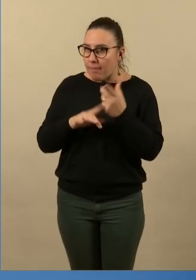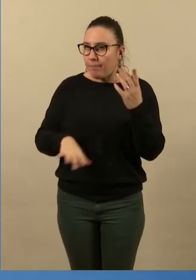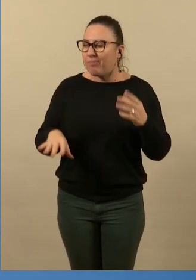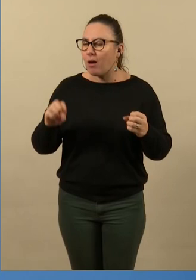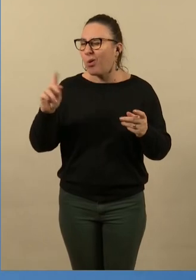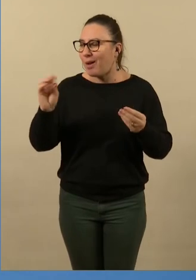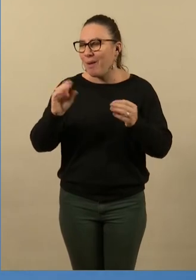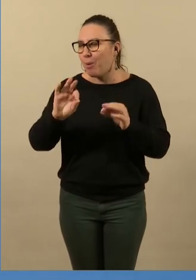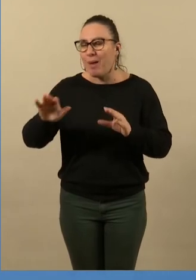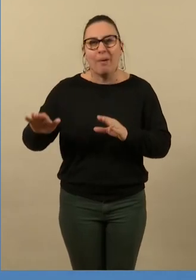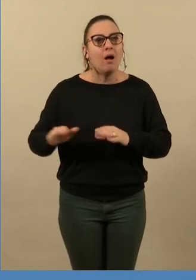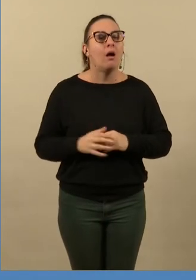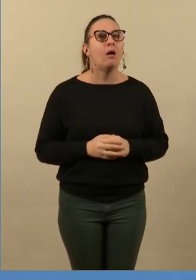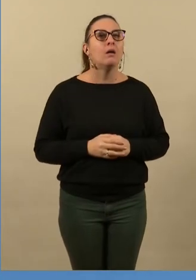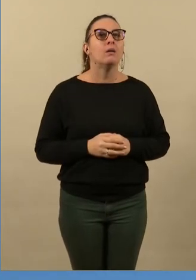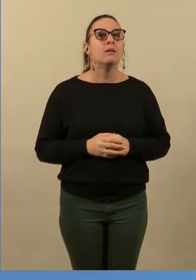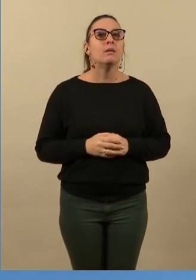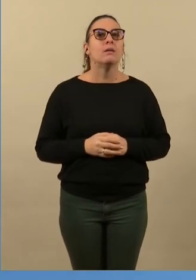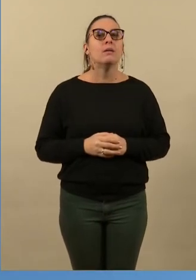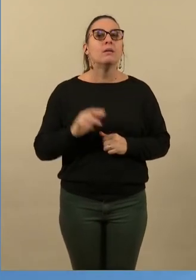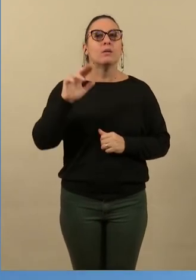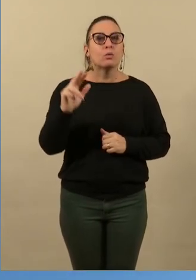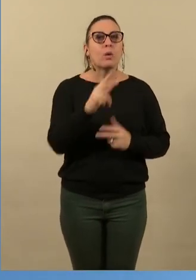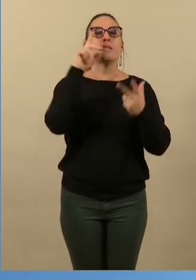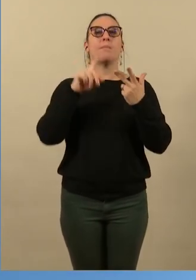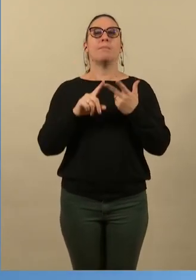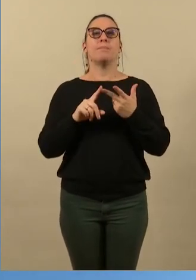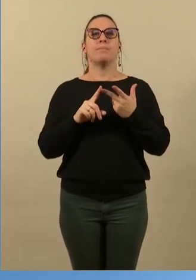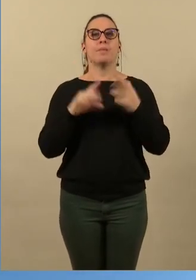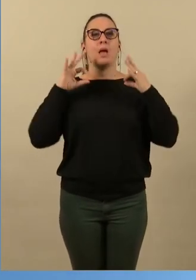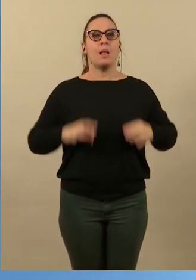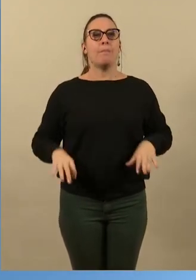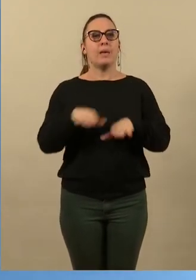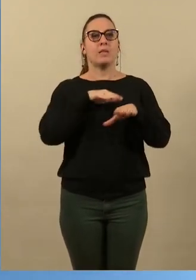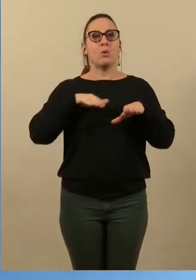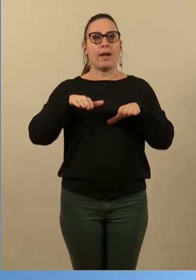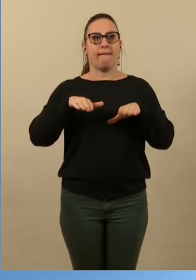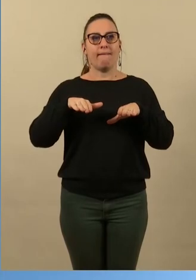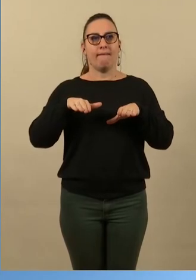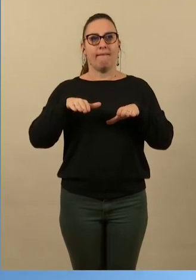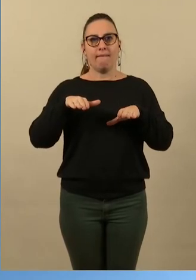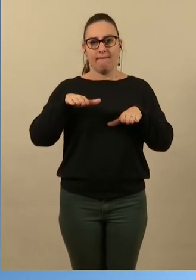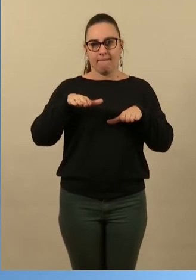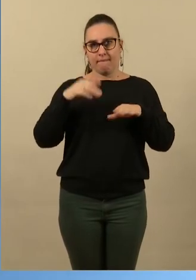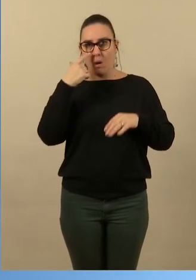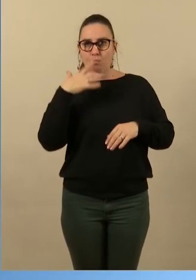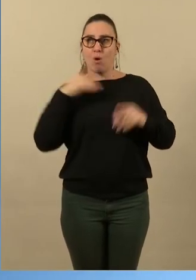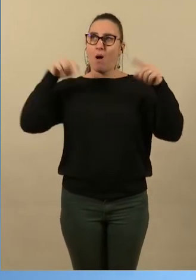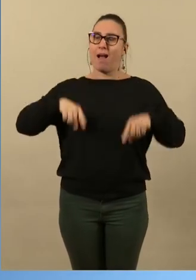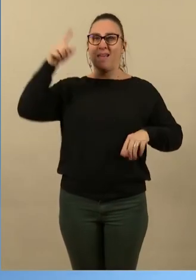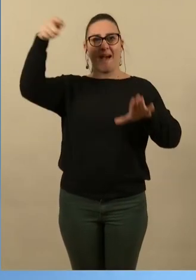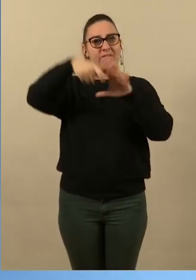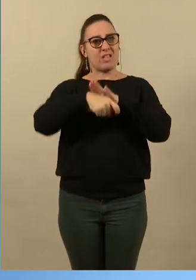problème euh et enfin 3è remarque sur le périscolaire euh moi il me semble que c'est normal que l'État ne finance